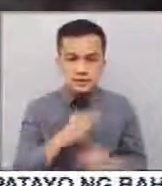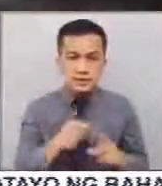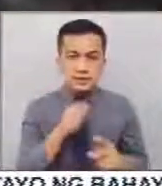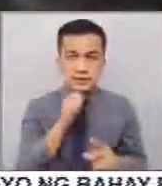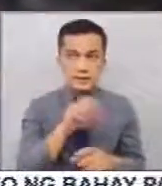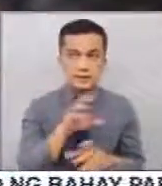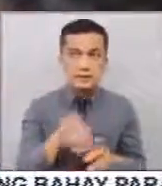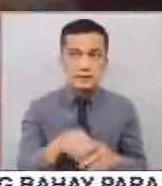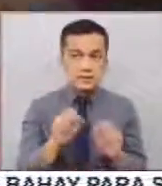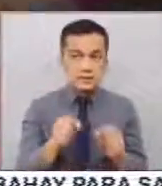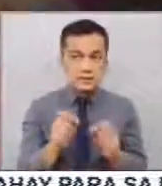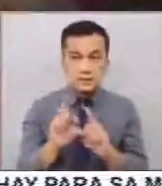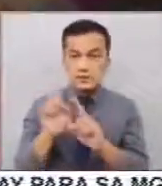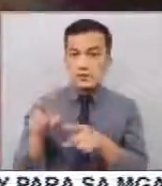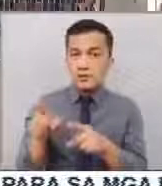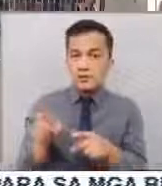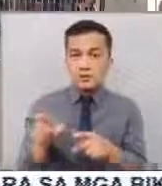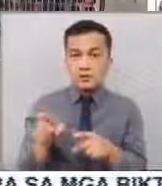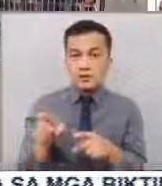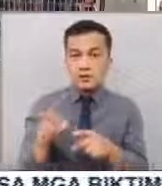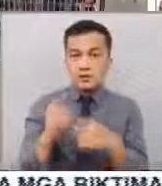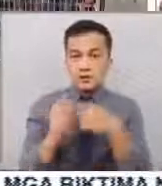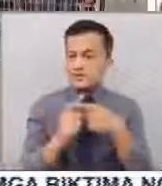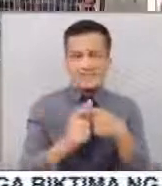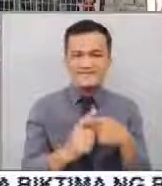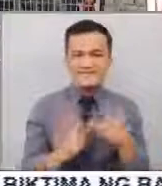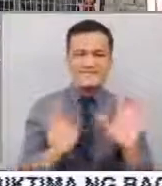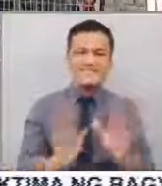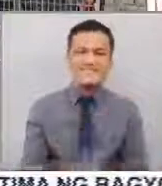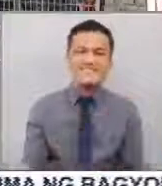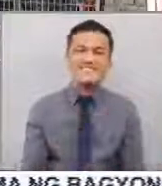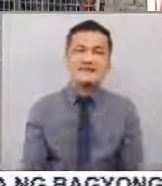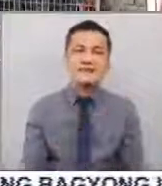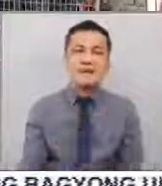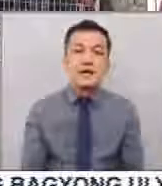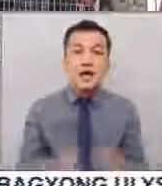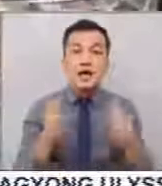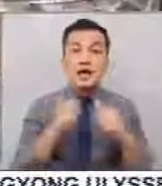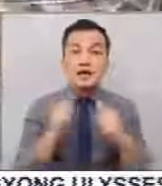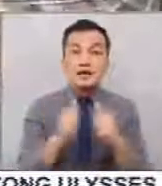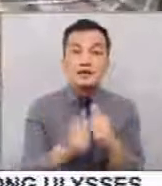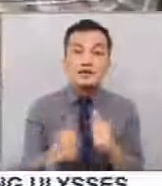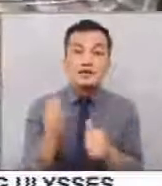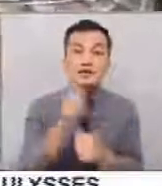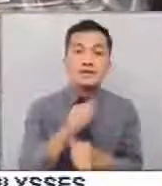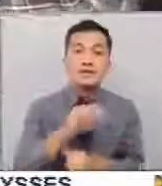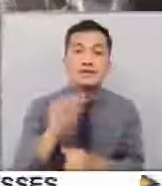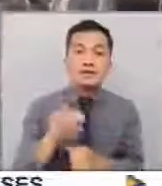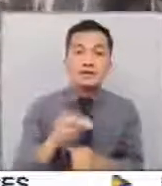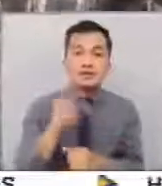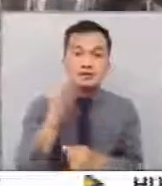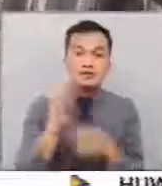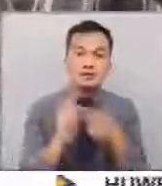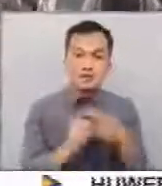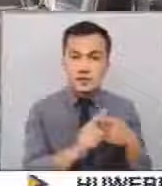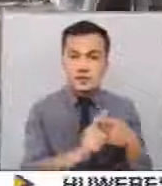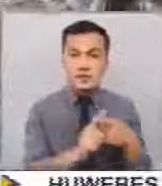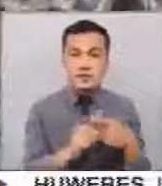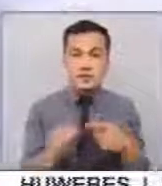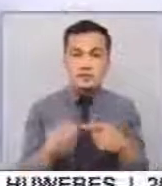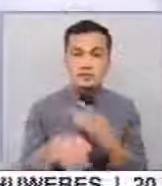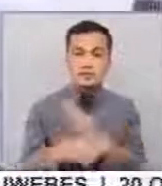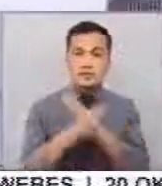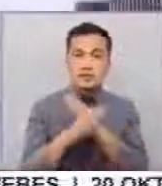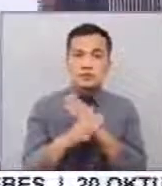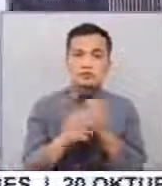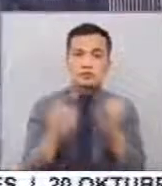nilang puntahan ang mga sementeryo. Sang-ayon naman dito ang pamunaan ng Manila North Cemetery. Lalo't iniiwasan na dumami ang mga